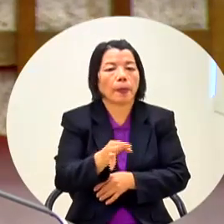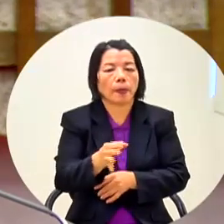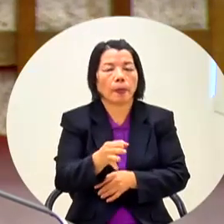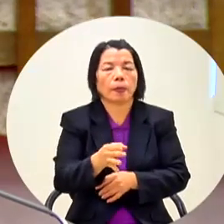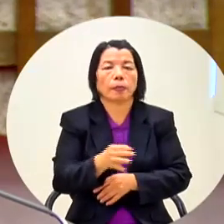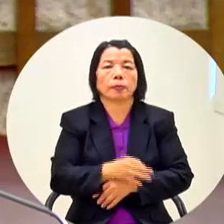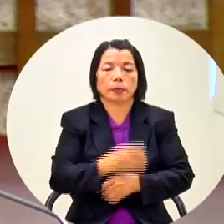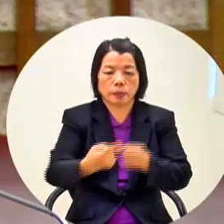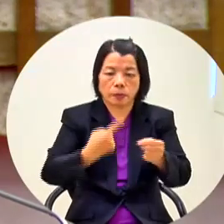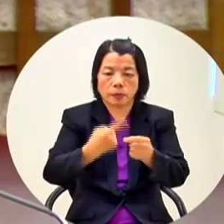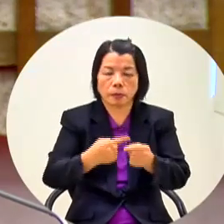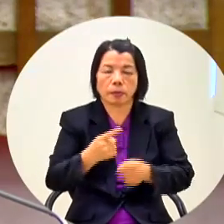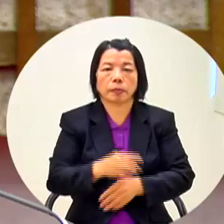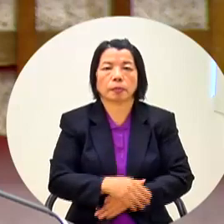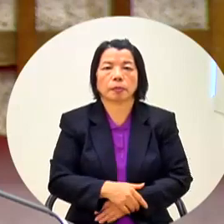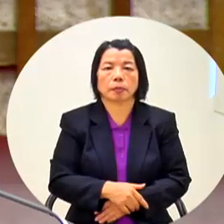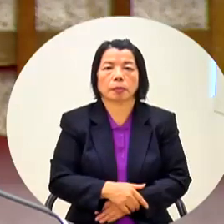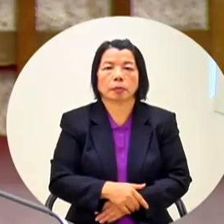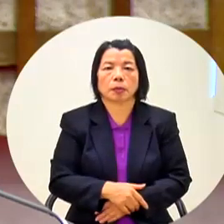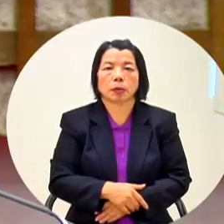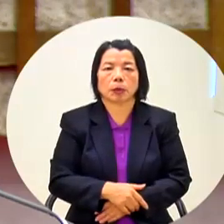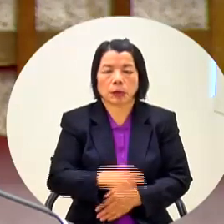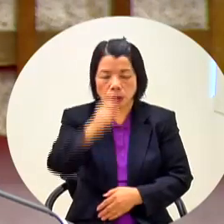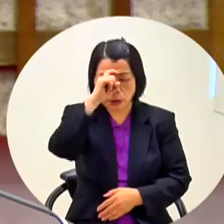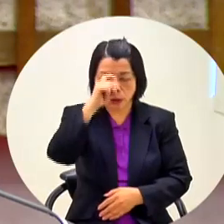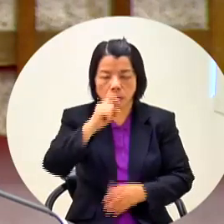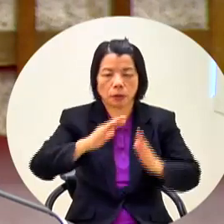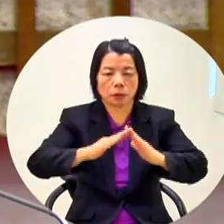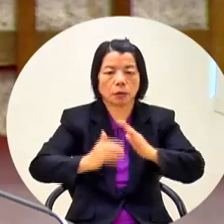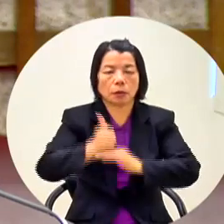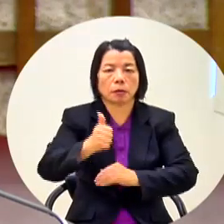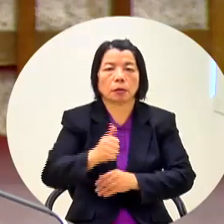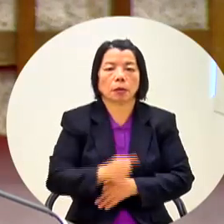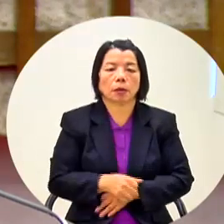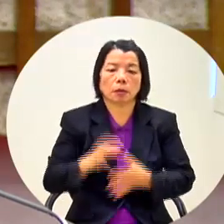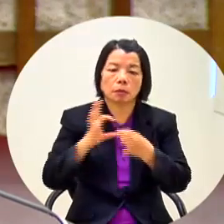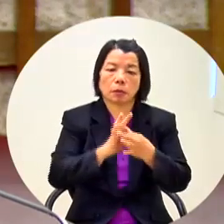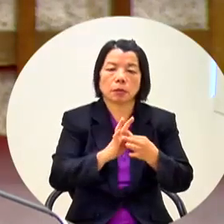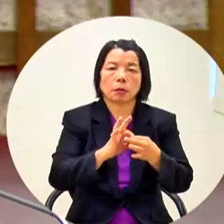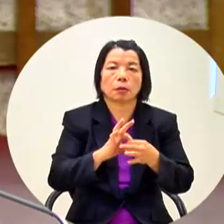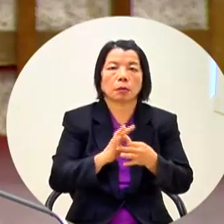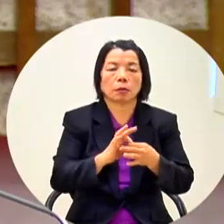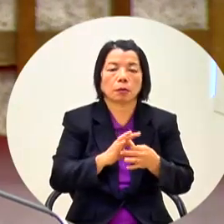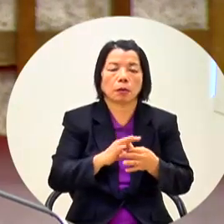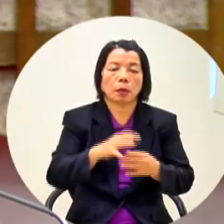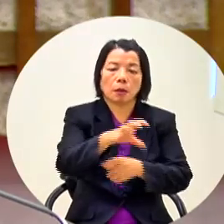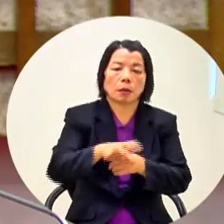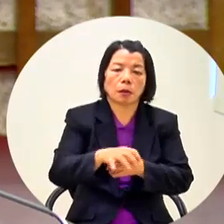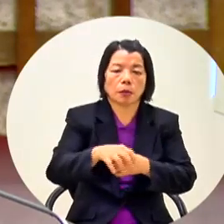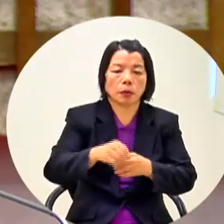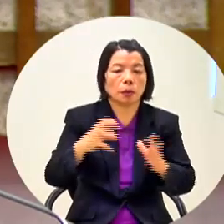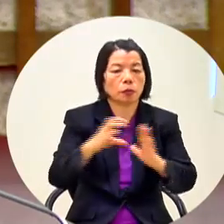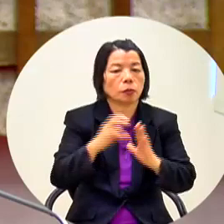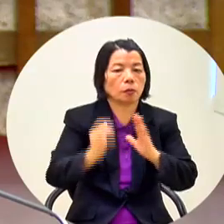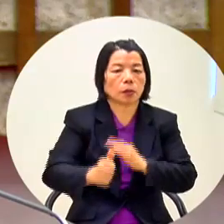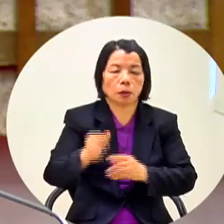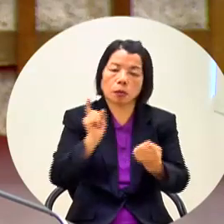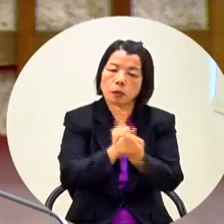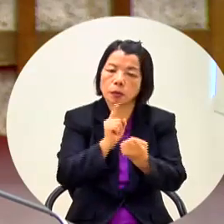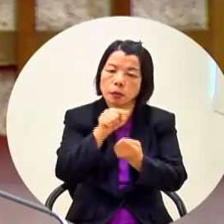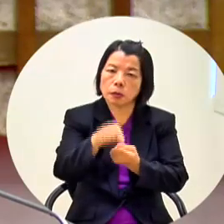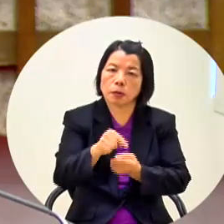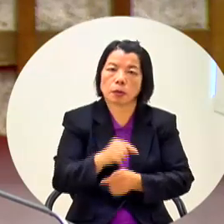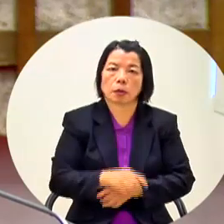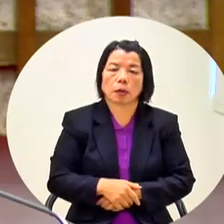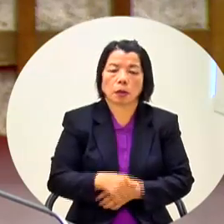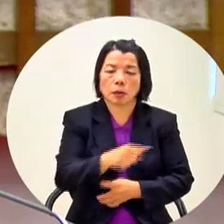呢，希望呢，哦，我们市长呢以及相关呢我们农业局长呢，哦，在这方面呢能够